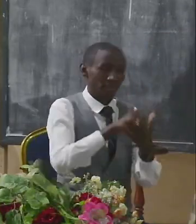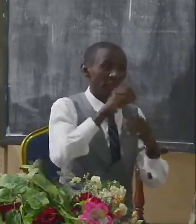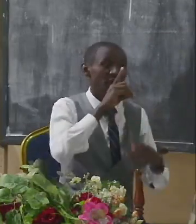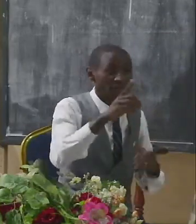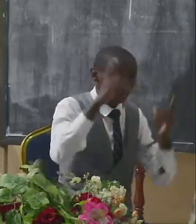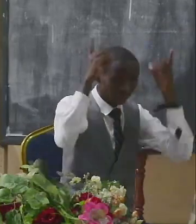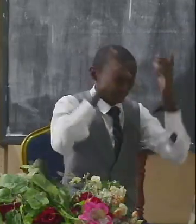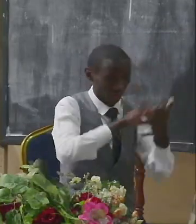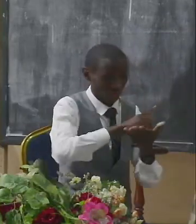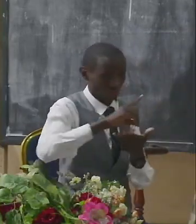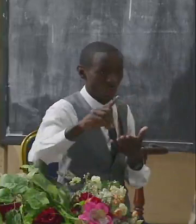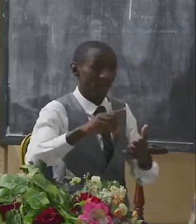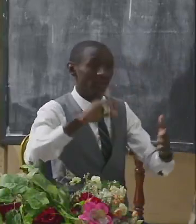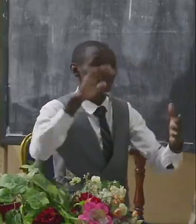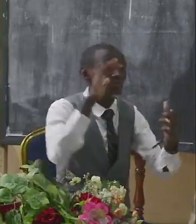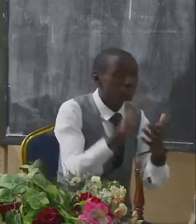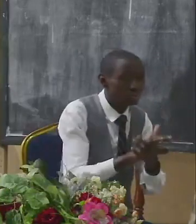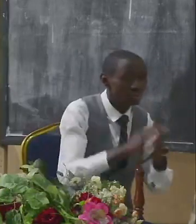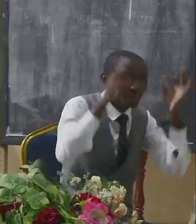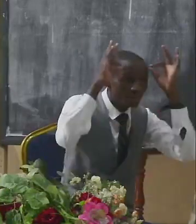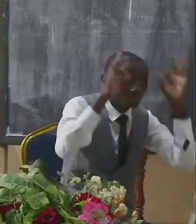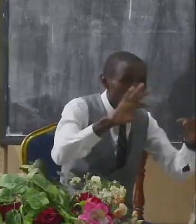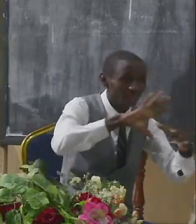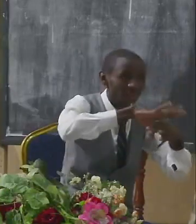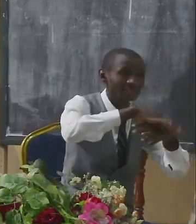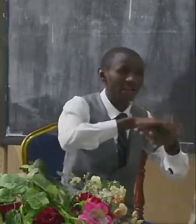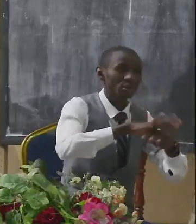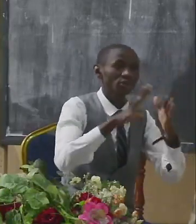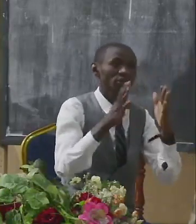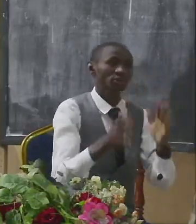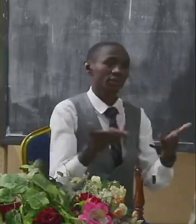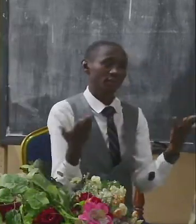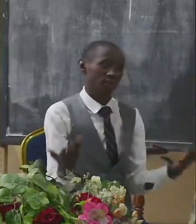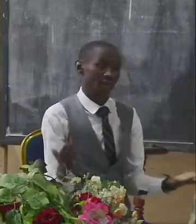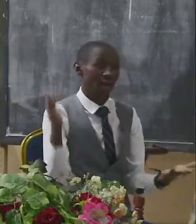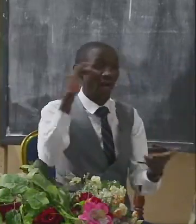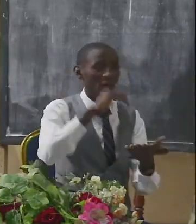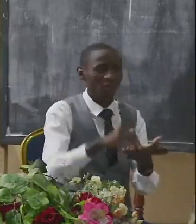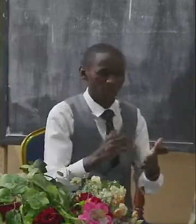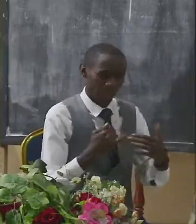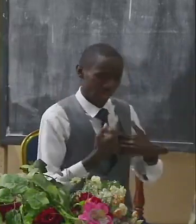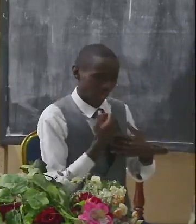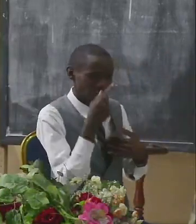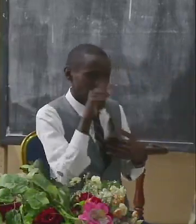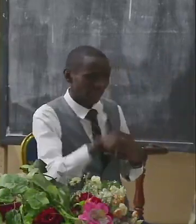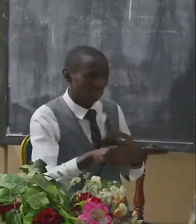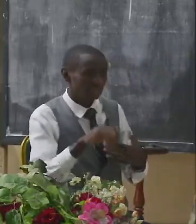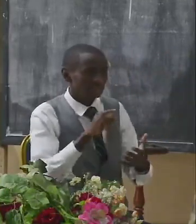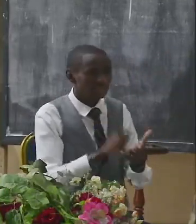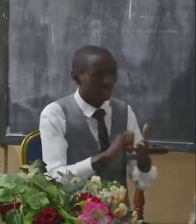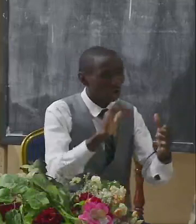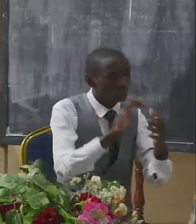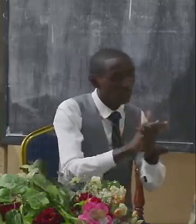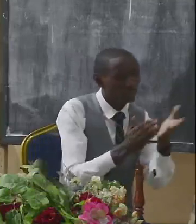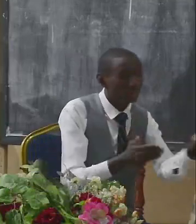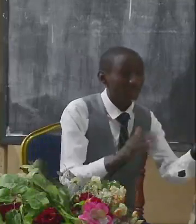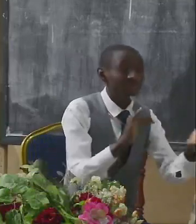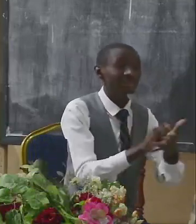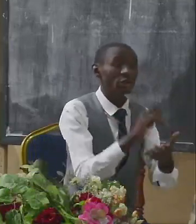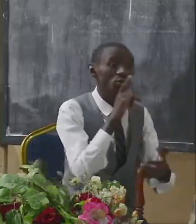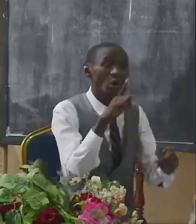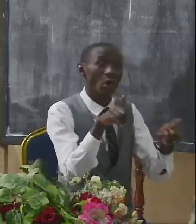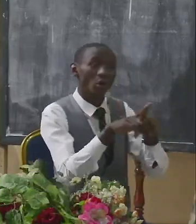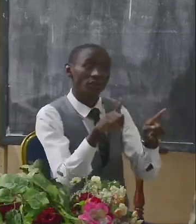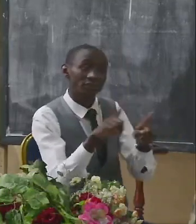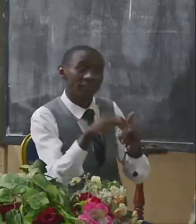anatetea haki ya ile kuungana kimwili ya watu wa jinsia moja. Il a dit ces couples ce sont aussi des enfants de Dieu.